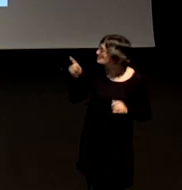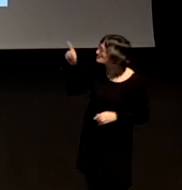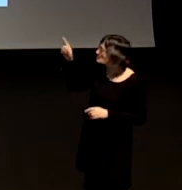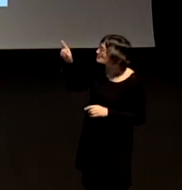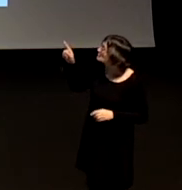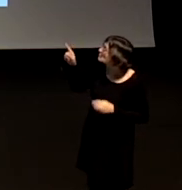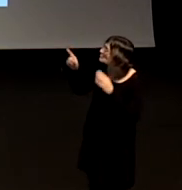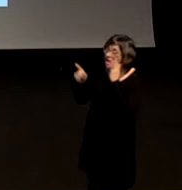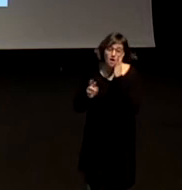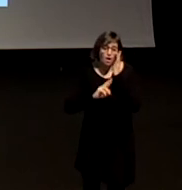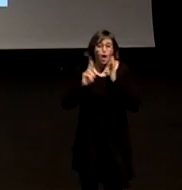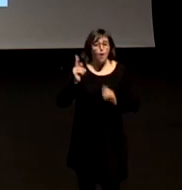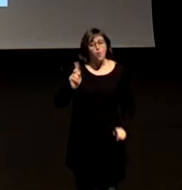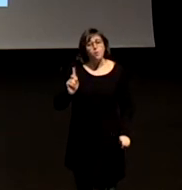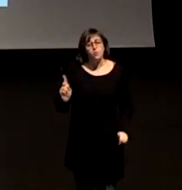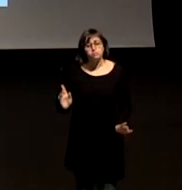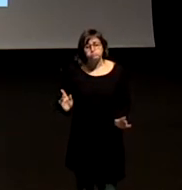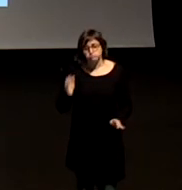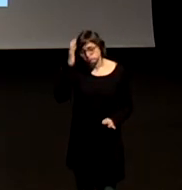qui est très rare